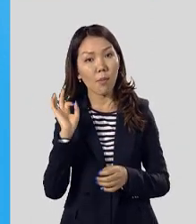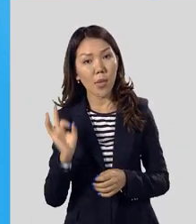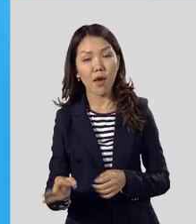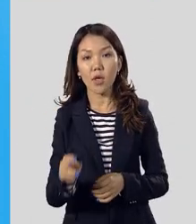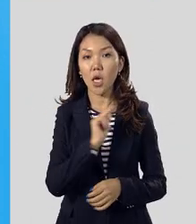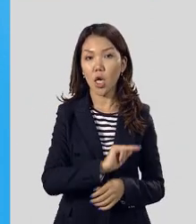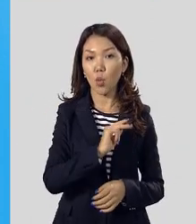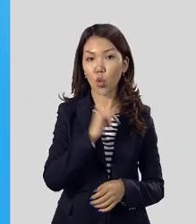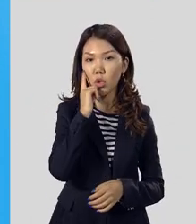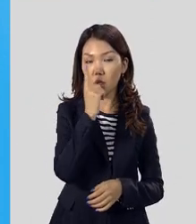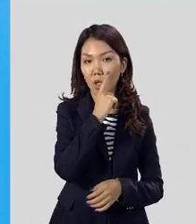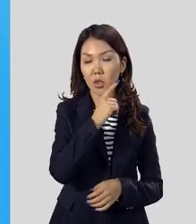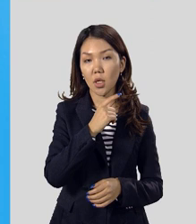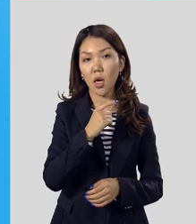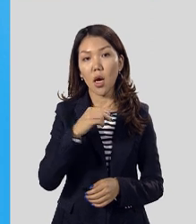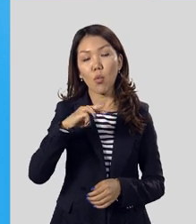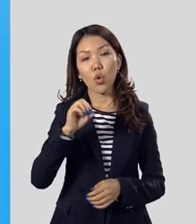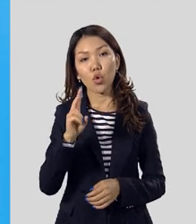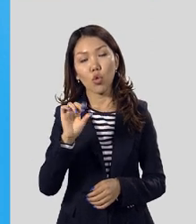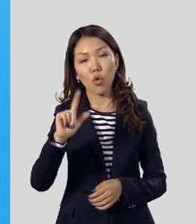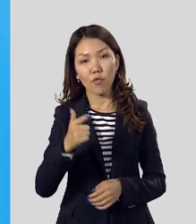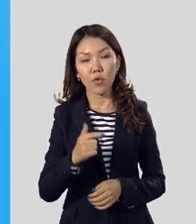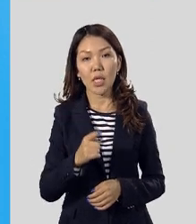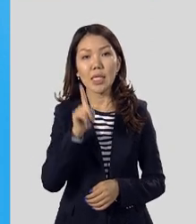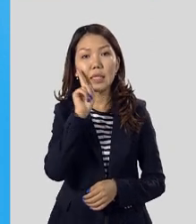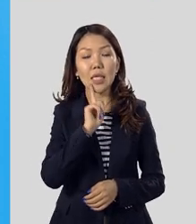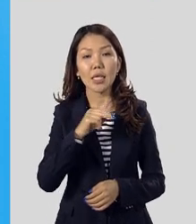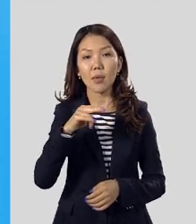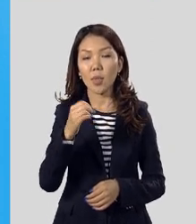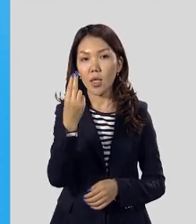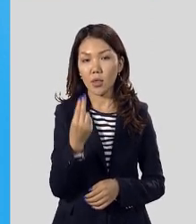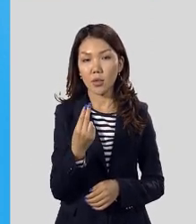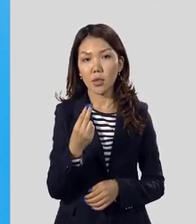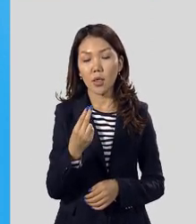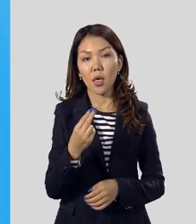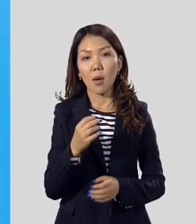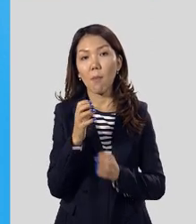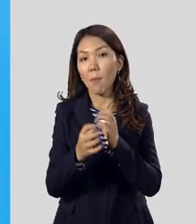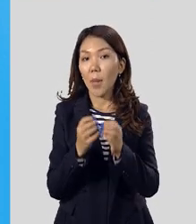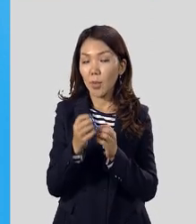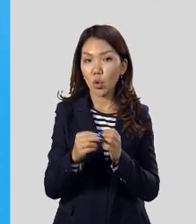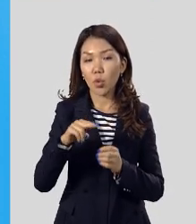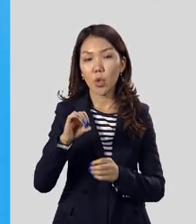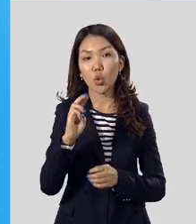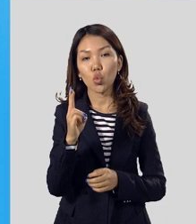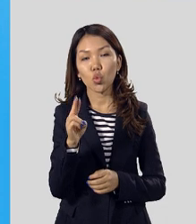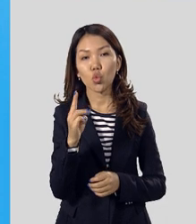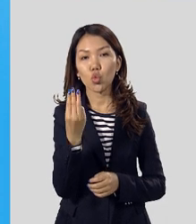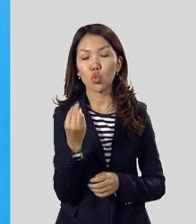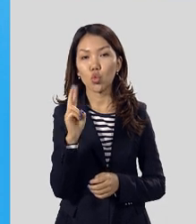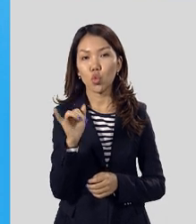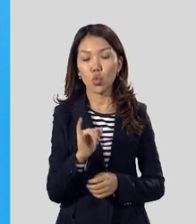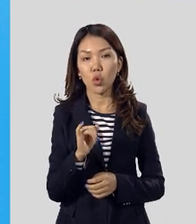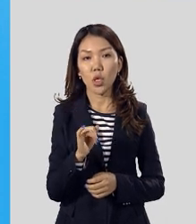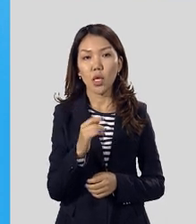глаз. Морковь, лук, сладкий перец, помидоры, петрушку. Язык –